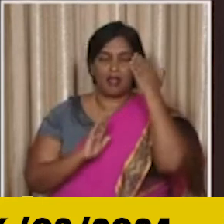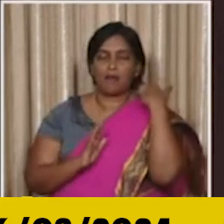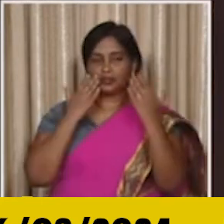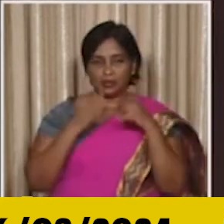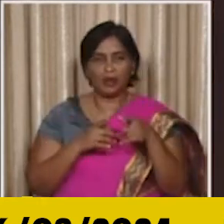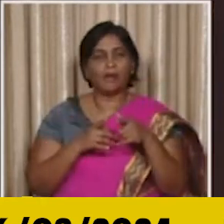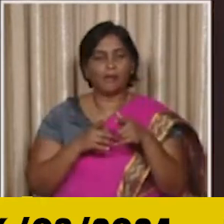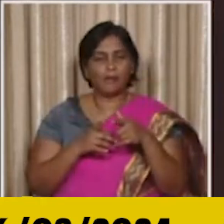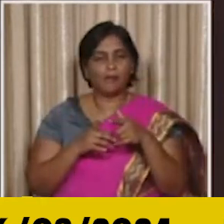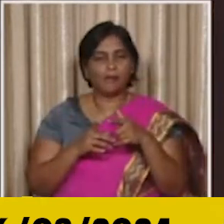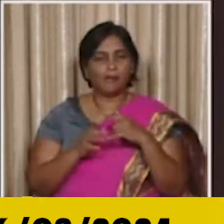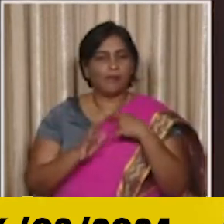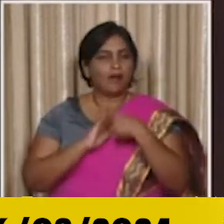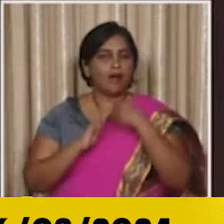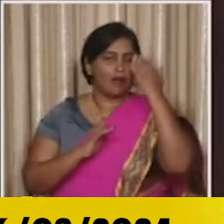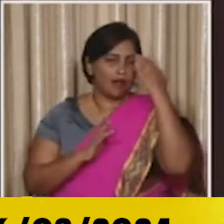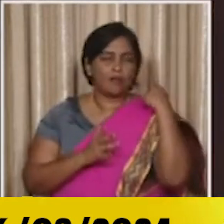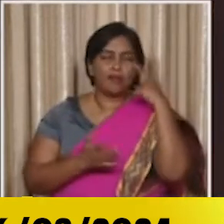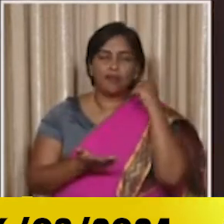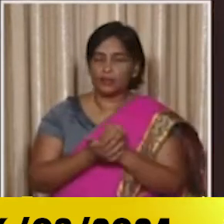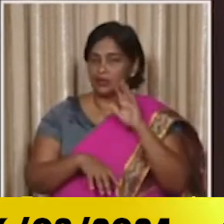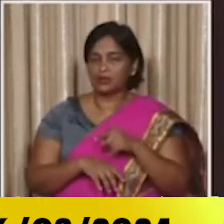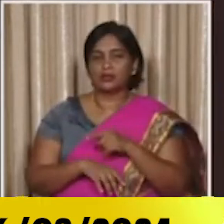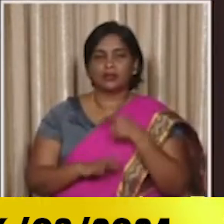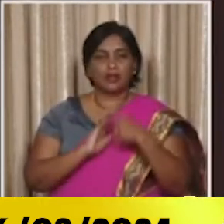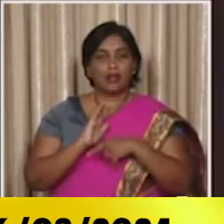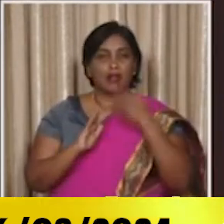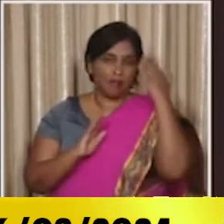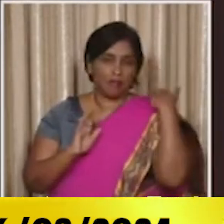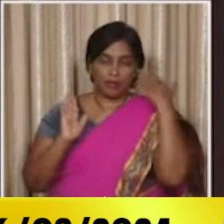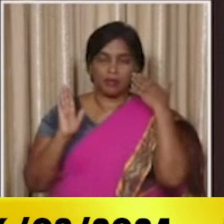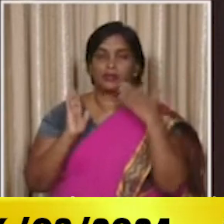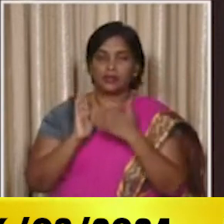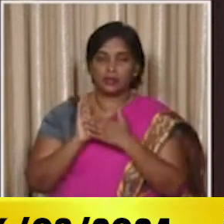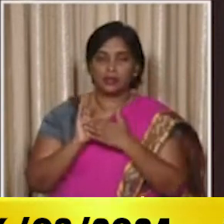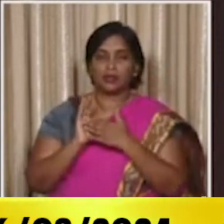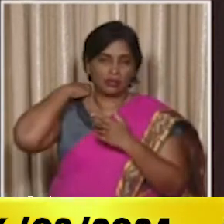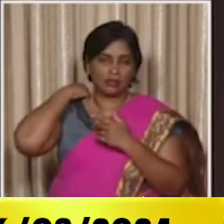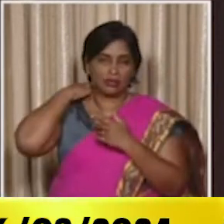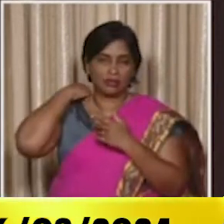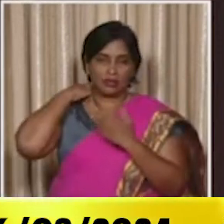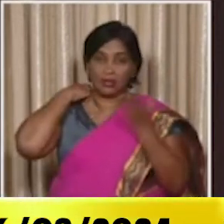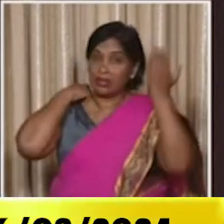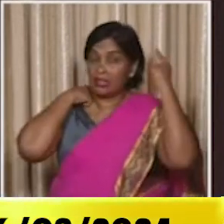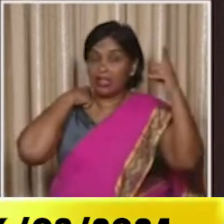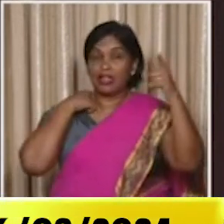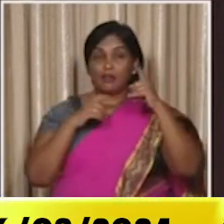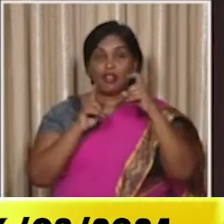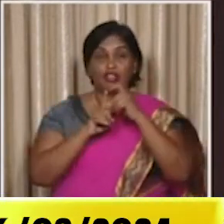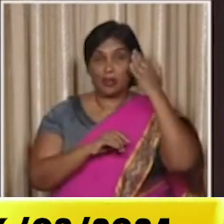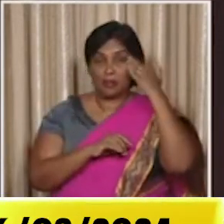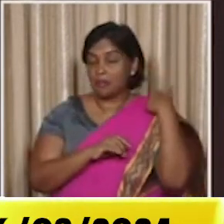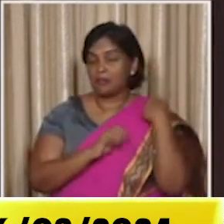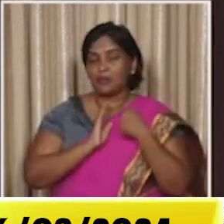දකින්න දේව. මේ ලක්කම්මට අමාරු වෙලා තියෙන අවස්ථාවේ ලක්කම්ම වෙනුවෙන් එදා විහාර මාදේවියෙන් නෙවෙයි. එදා ඒ විහාර